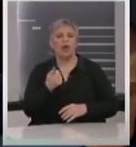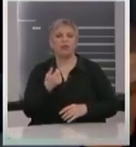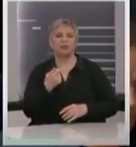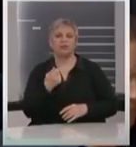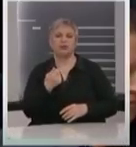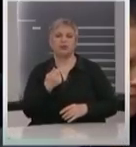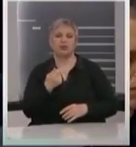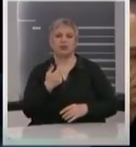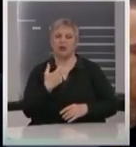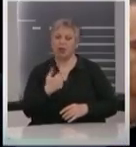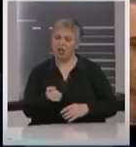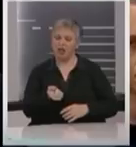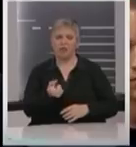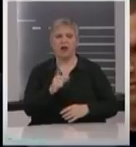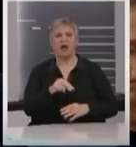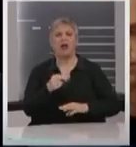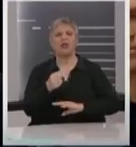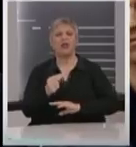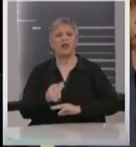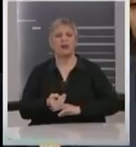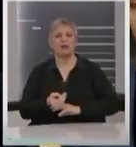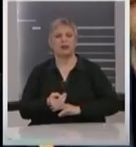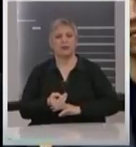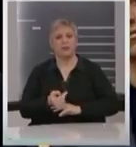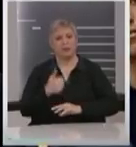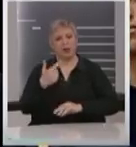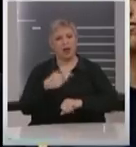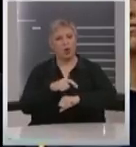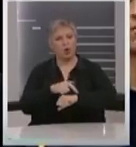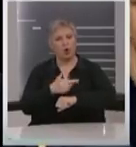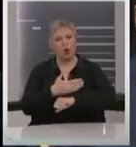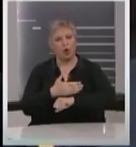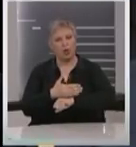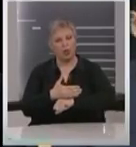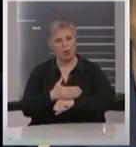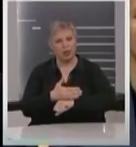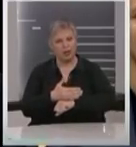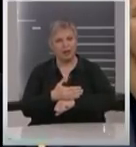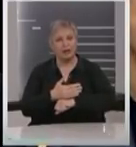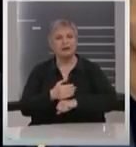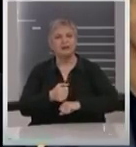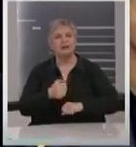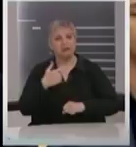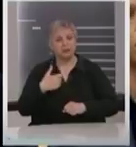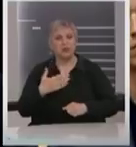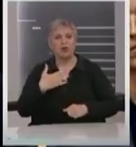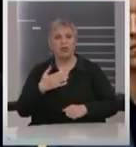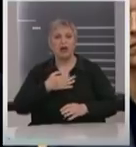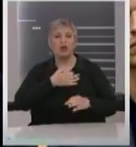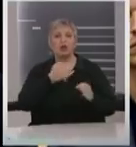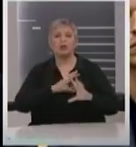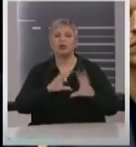Έχουμε και άλλα σοβαρά ζητήματα. Και στον χρόνο που απομένει θα το πω, έρχομαι στην επίσκεψη